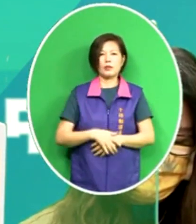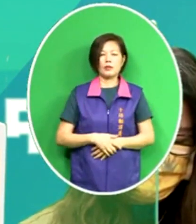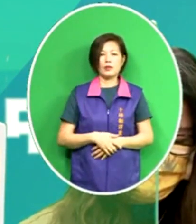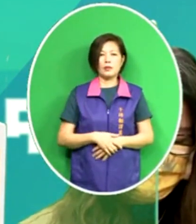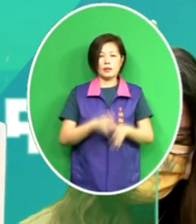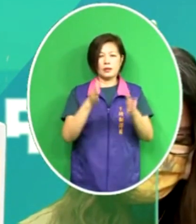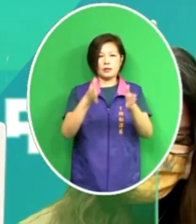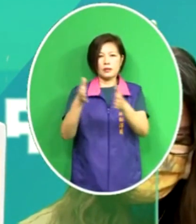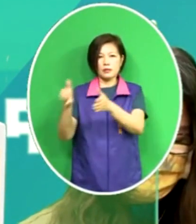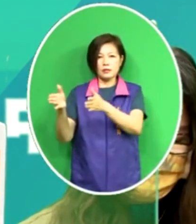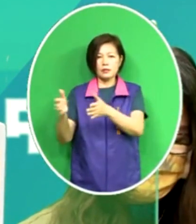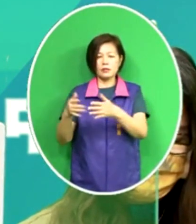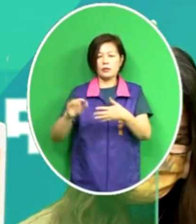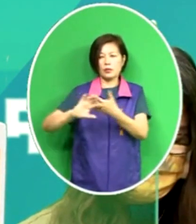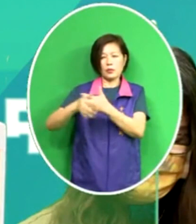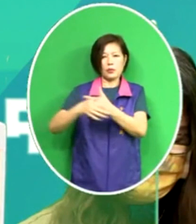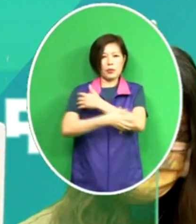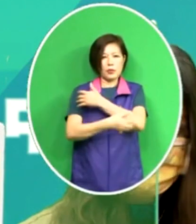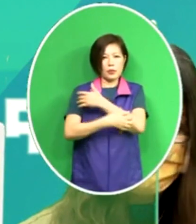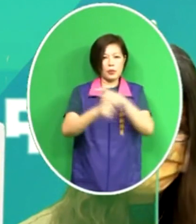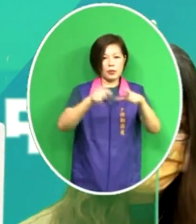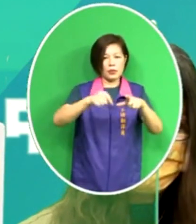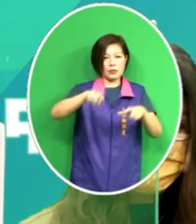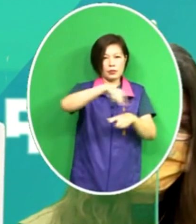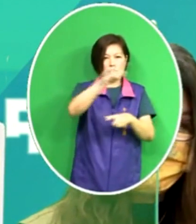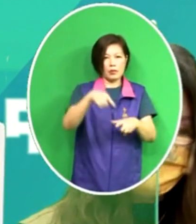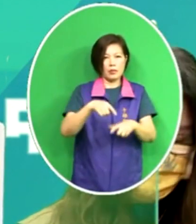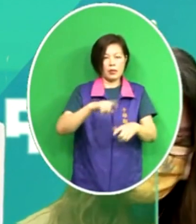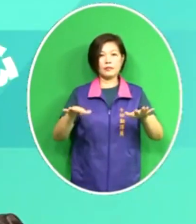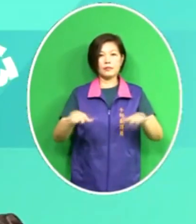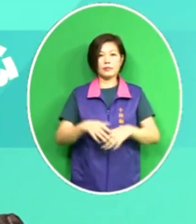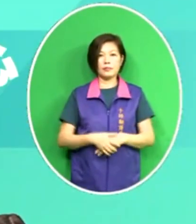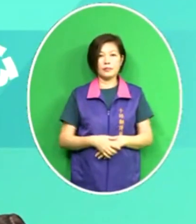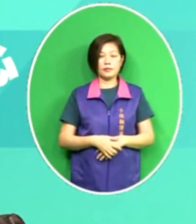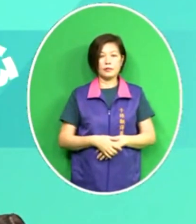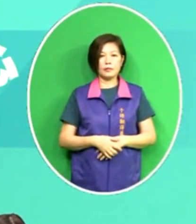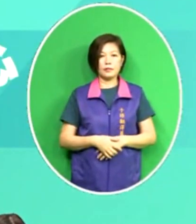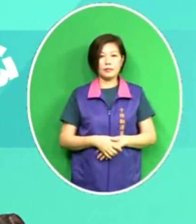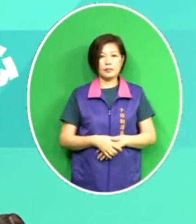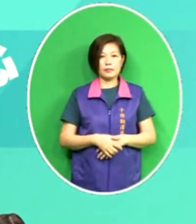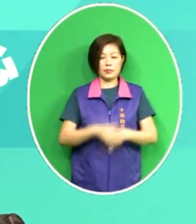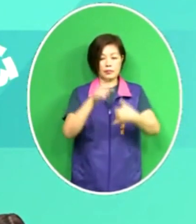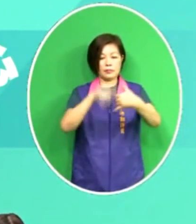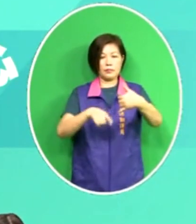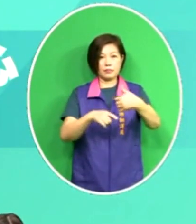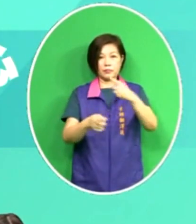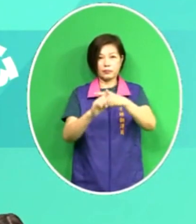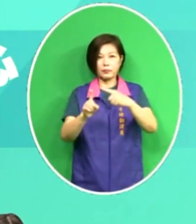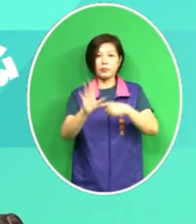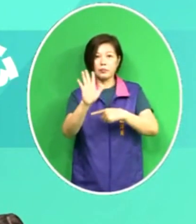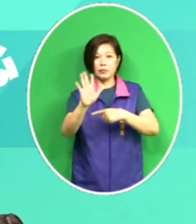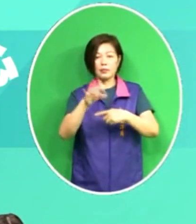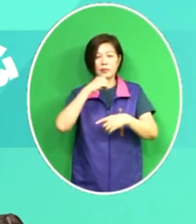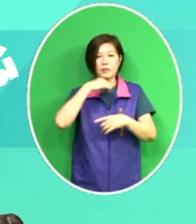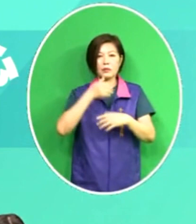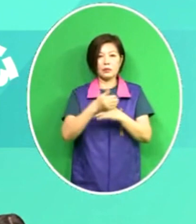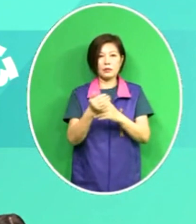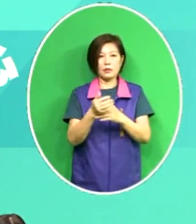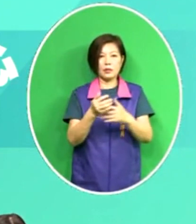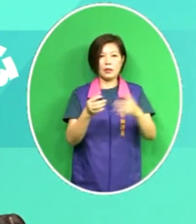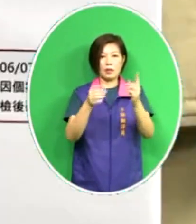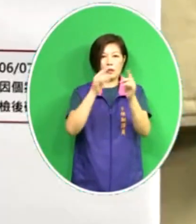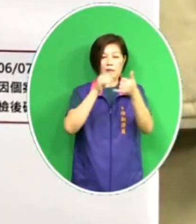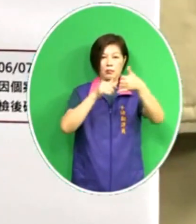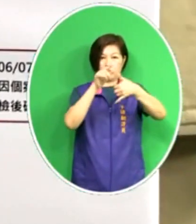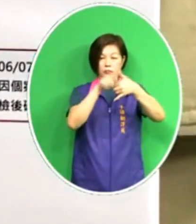所谓移工的企业全面来筛检。 屏东7日公布新增一例本土确诊案例，同